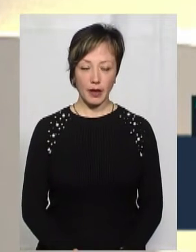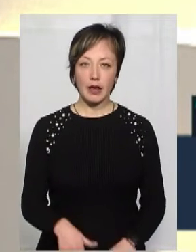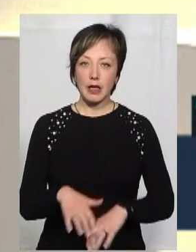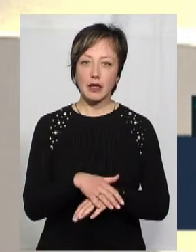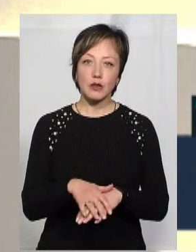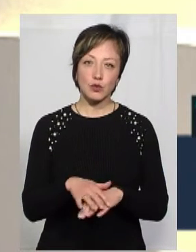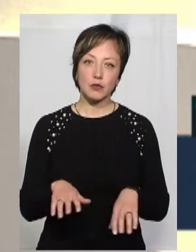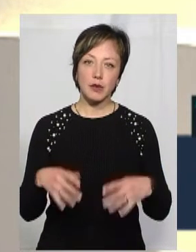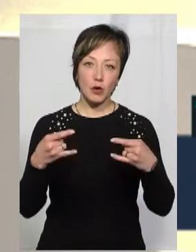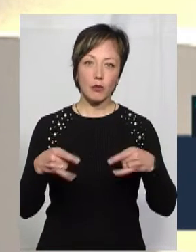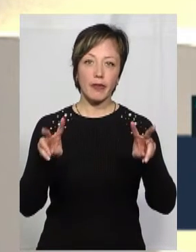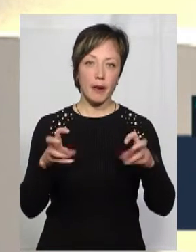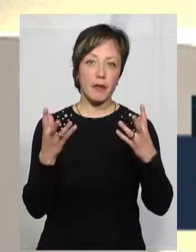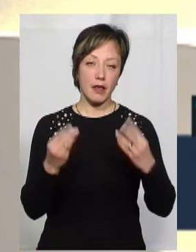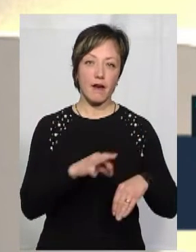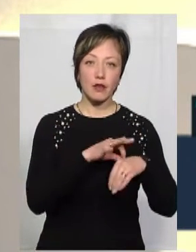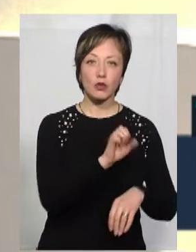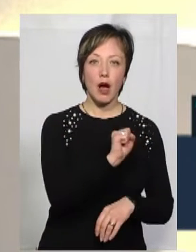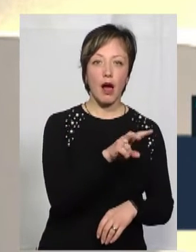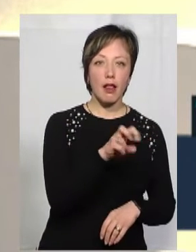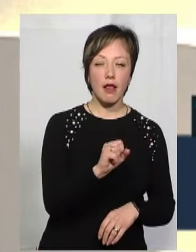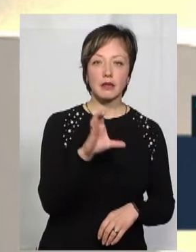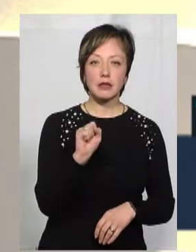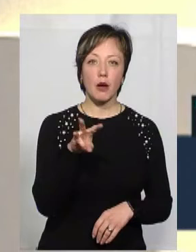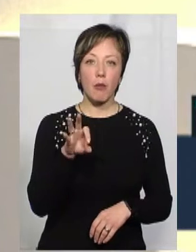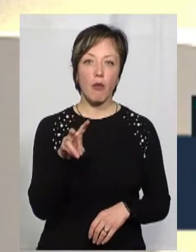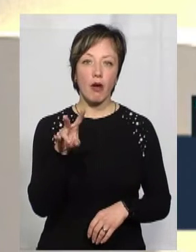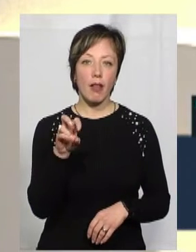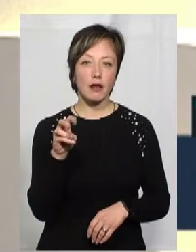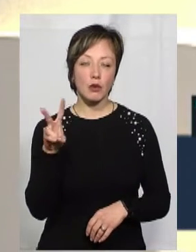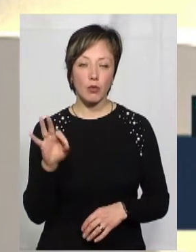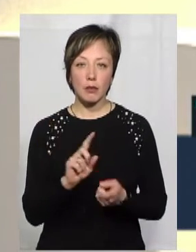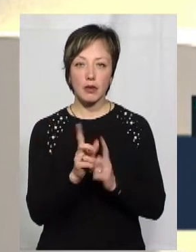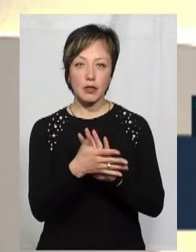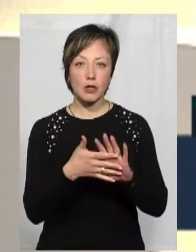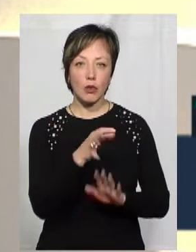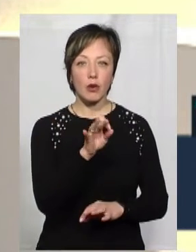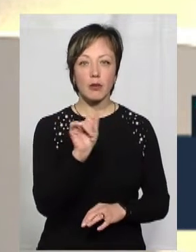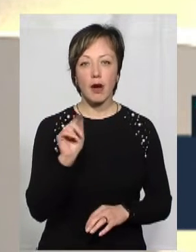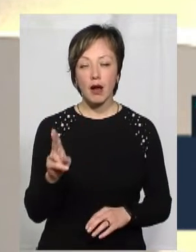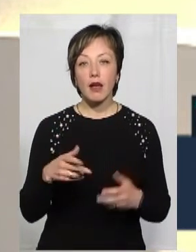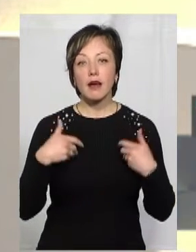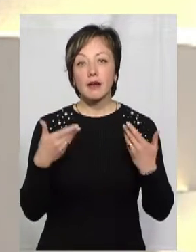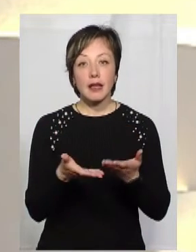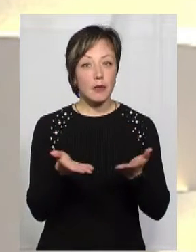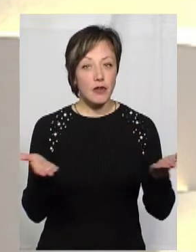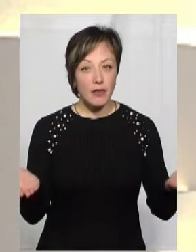на Суспільному «Тема дня». Я ведуча Алла Самойленко та перекладачка на жестову мову Ольга Рибак. Вітаємо